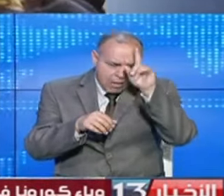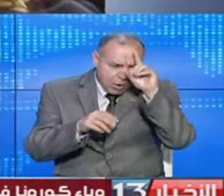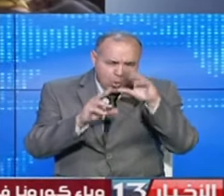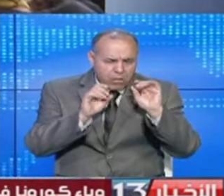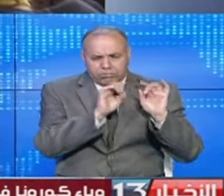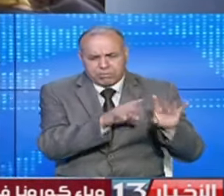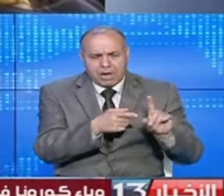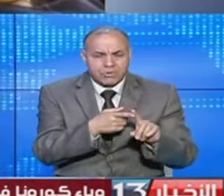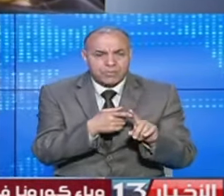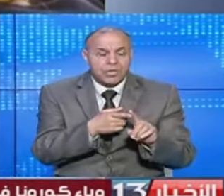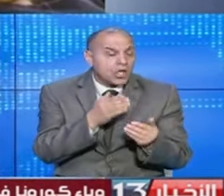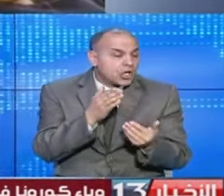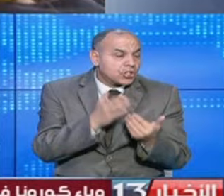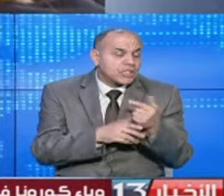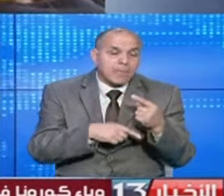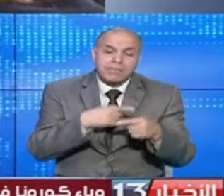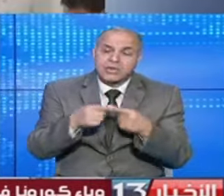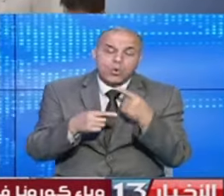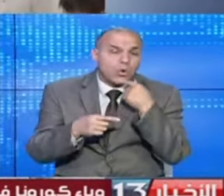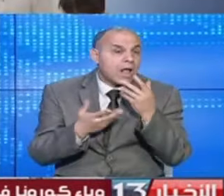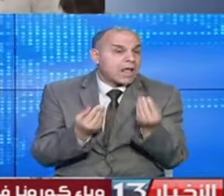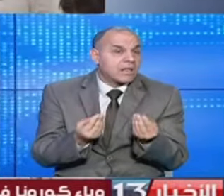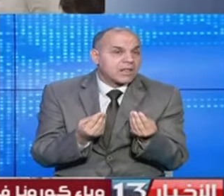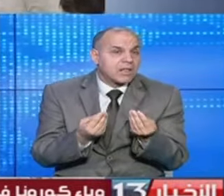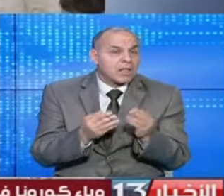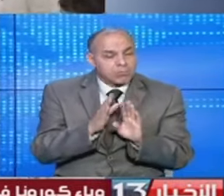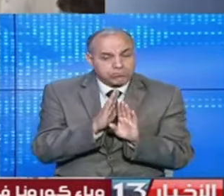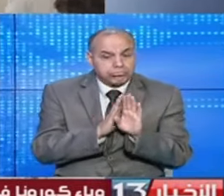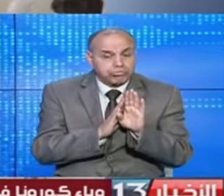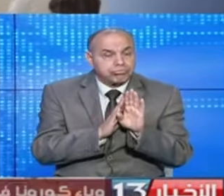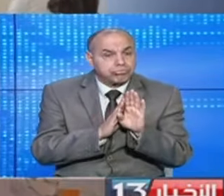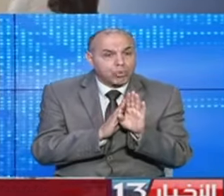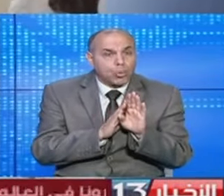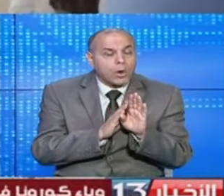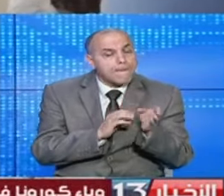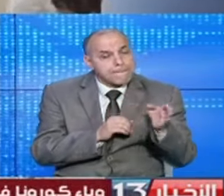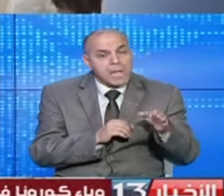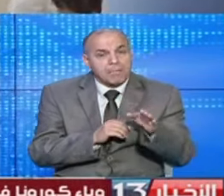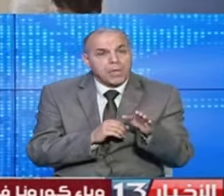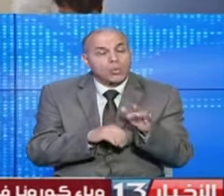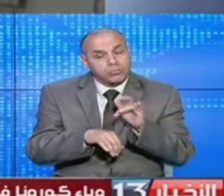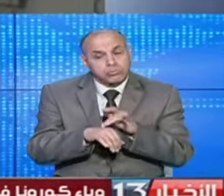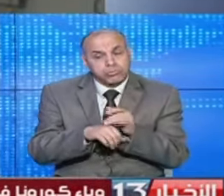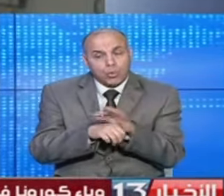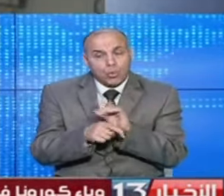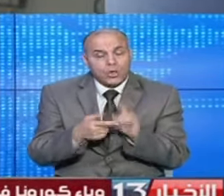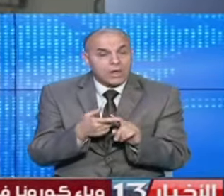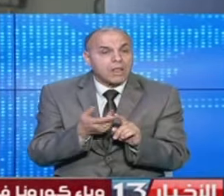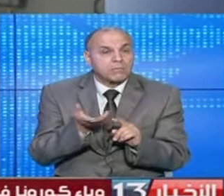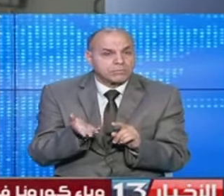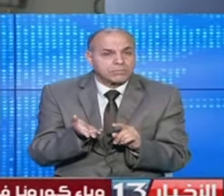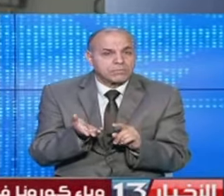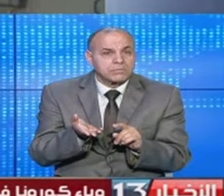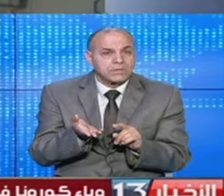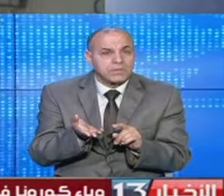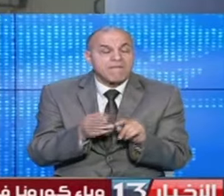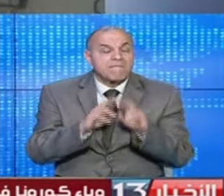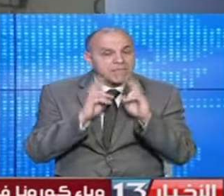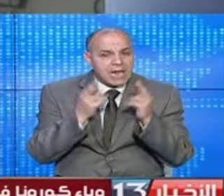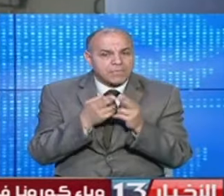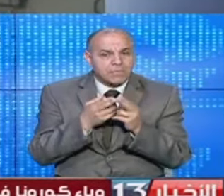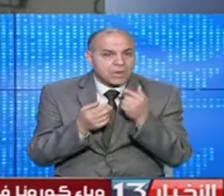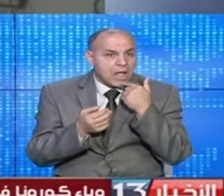وهولندا. تطورات متسارعة تتزامن مع ارتفاع قياسي لحالات الوفيات والإصابات بكوفيد 19 في